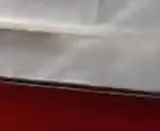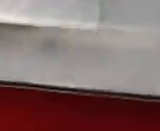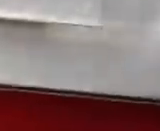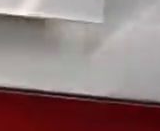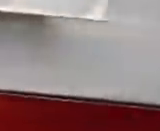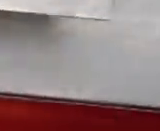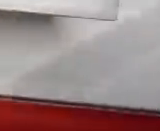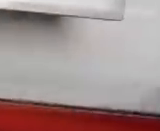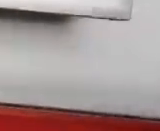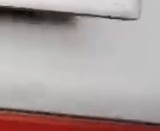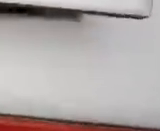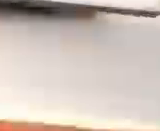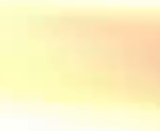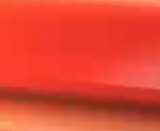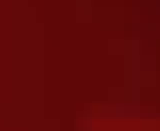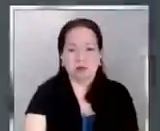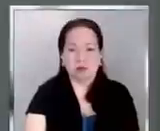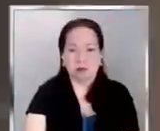exclusive.